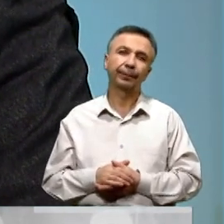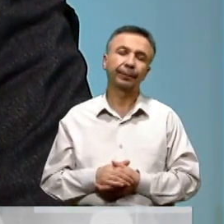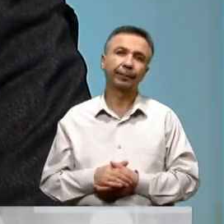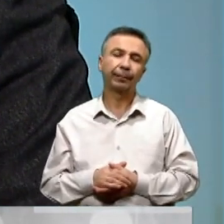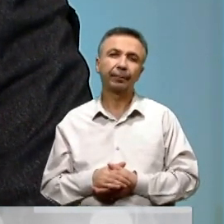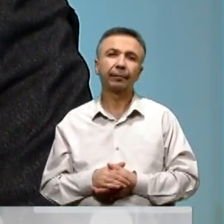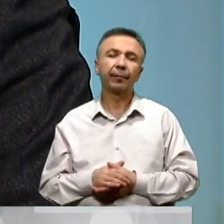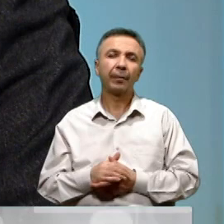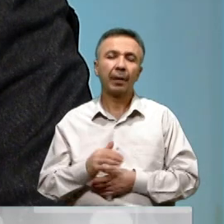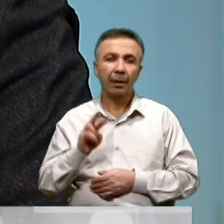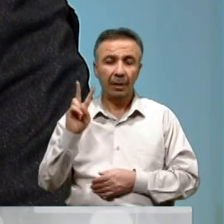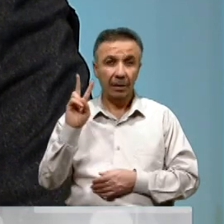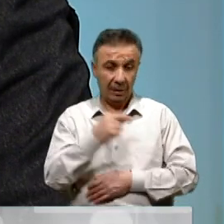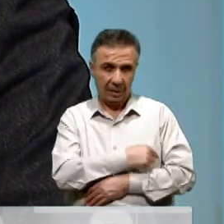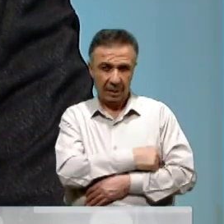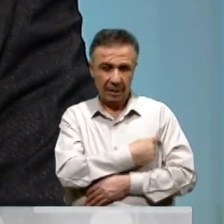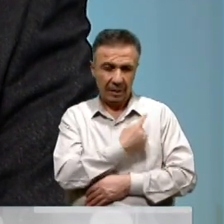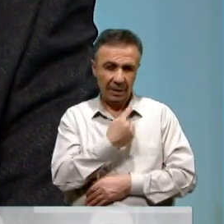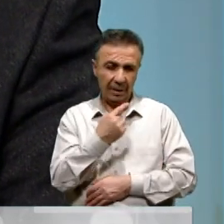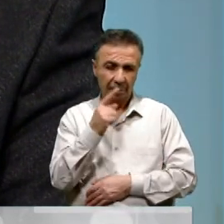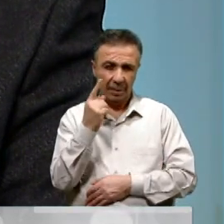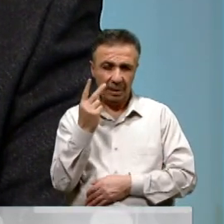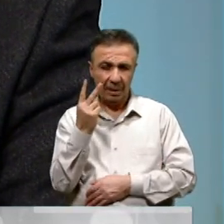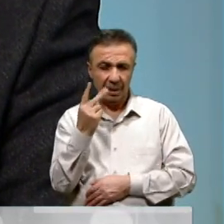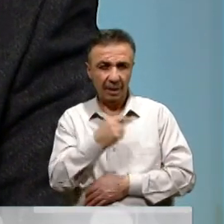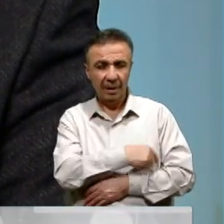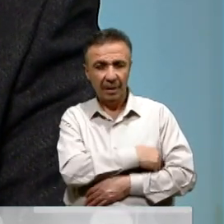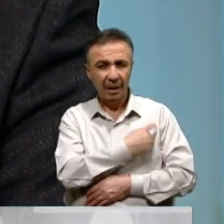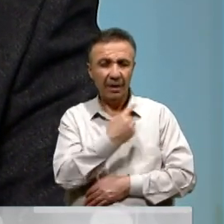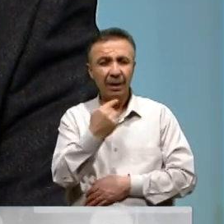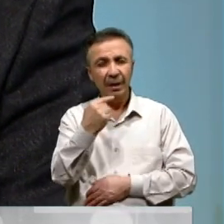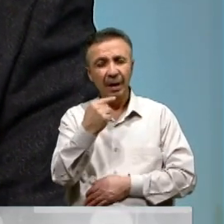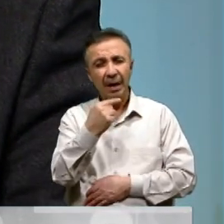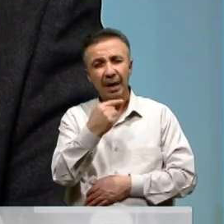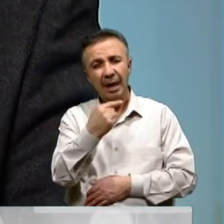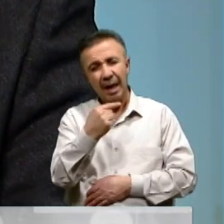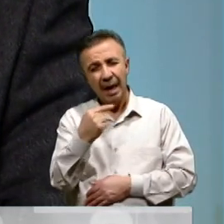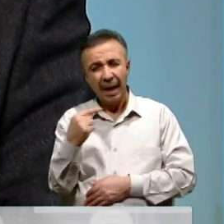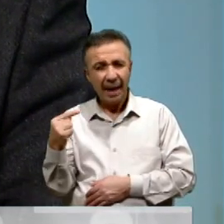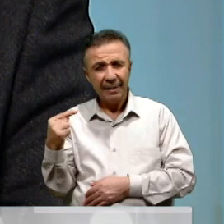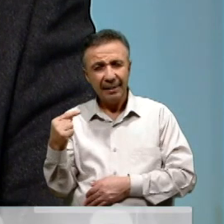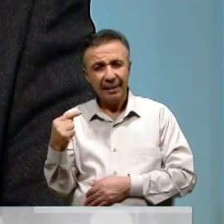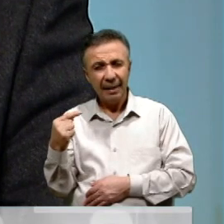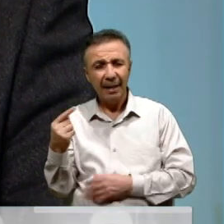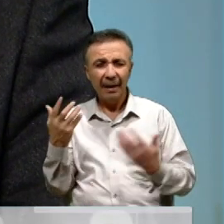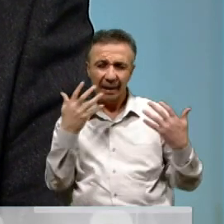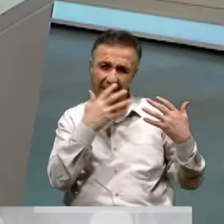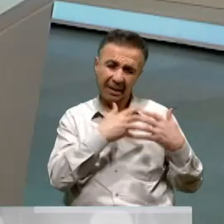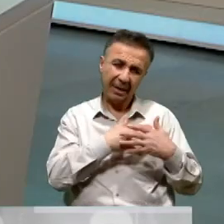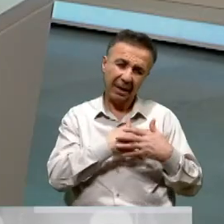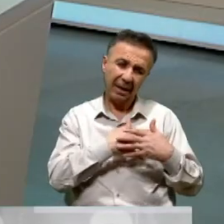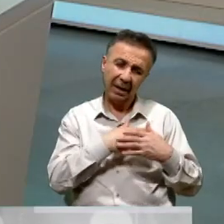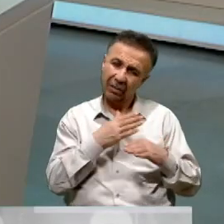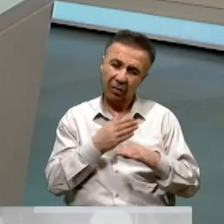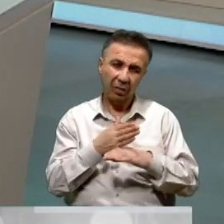2 derece artı 1-2 derece de eksiye doğru, yani geceye doğru bir ihtilaf söz konusudur.